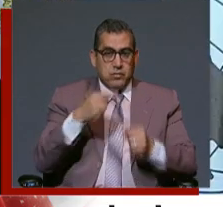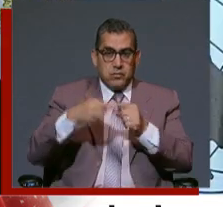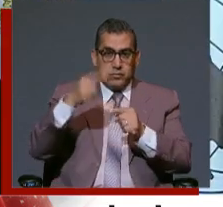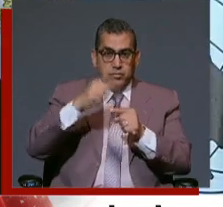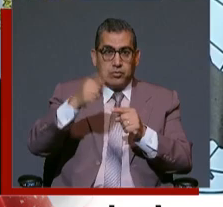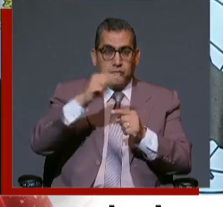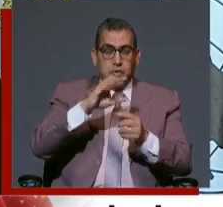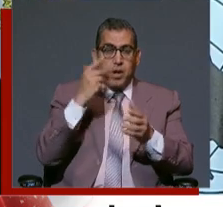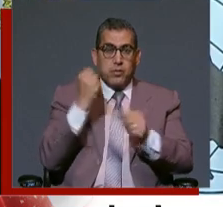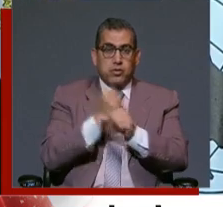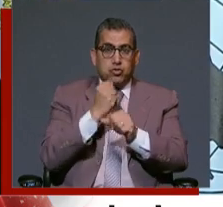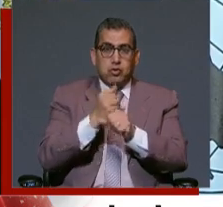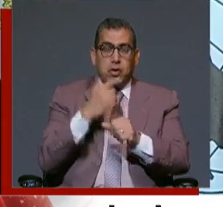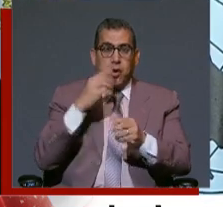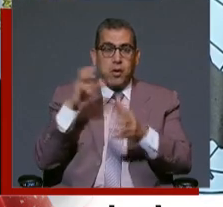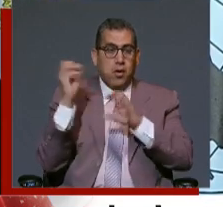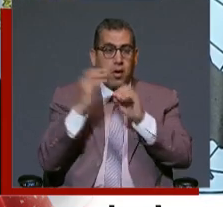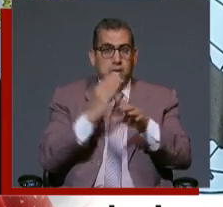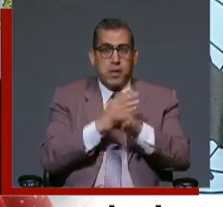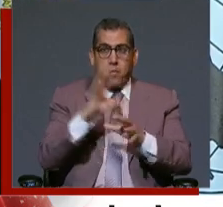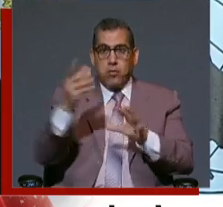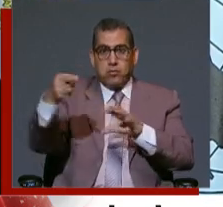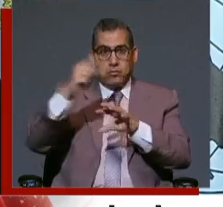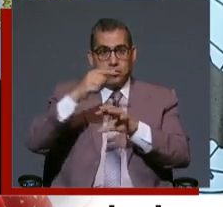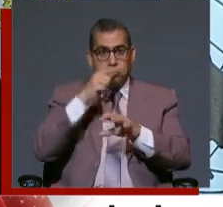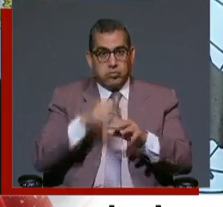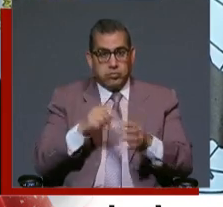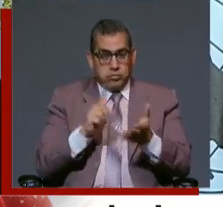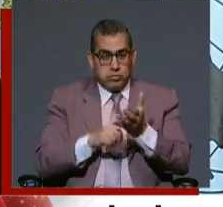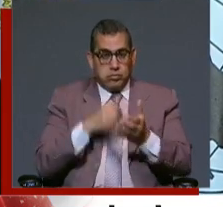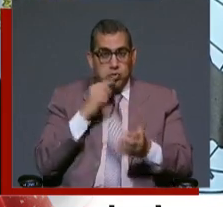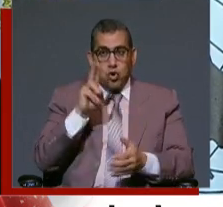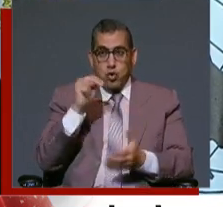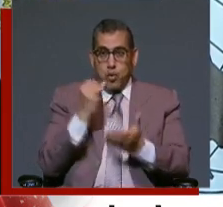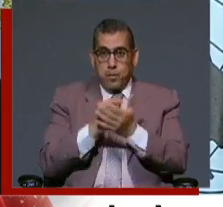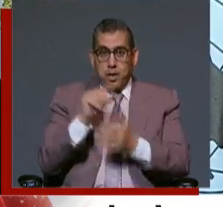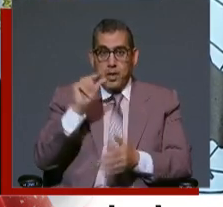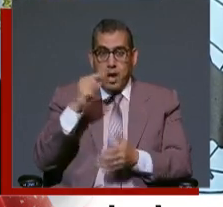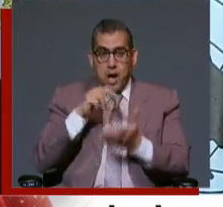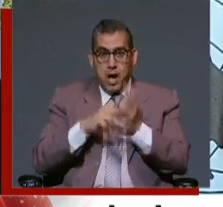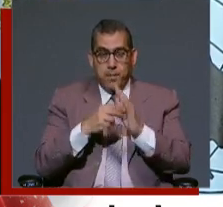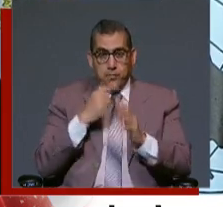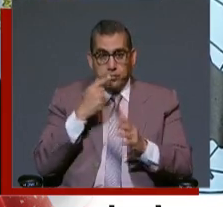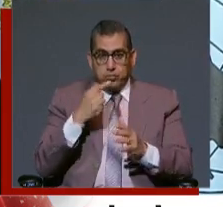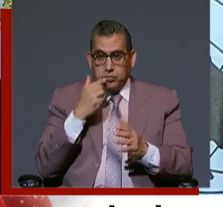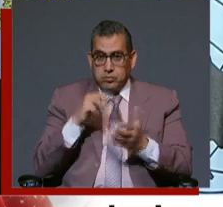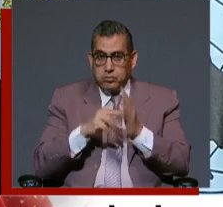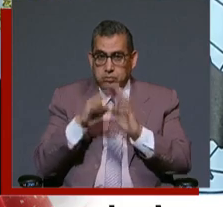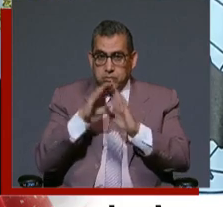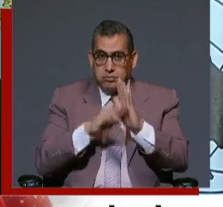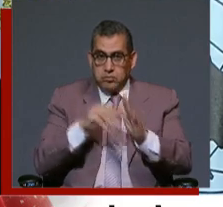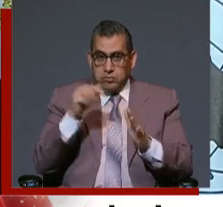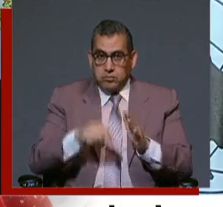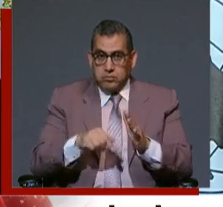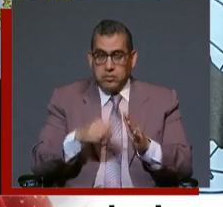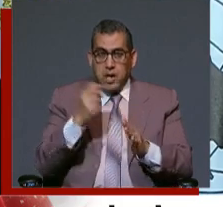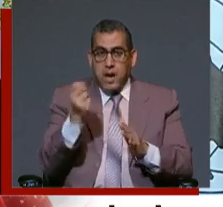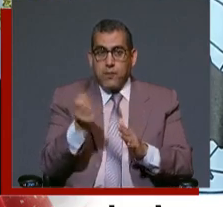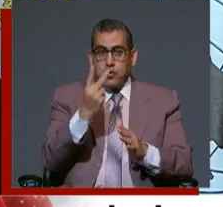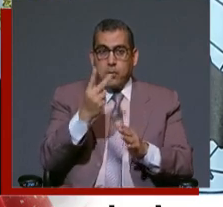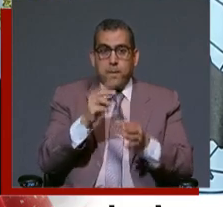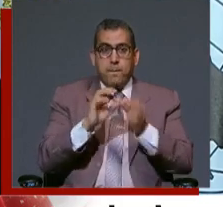تأثيرات التغيرات المناخية. ويقدر برنامج الأمم المتحدة للبيئة أنهم من ما بين 75 مليون